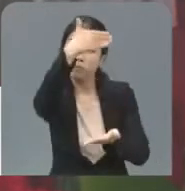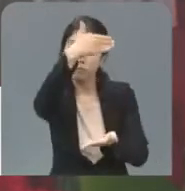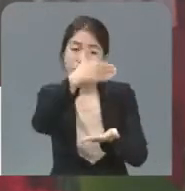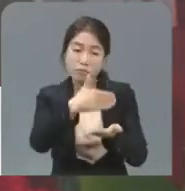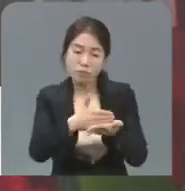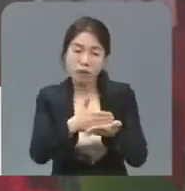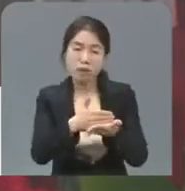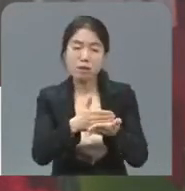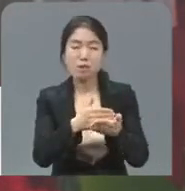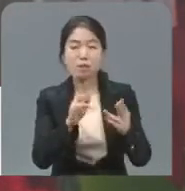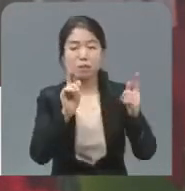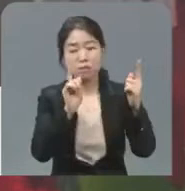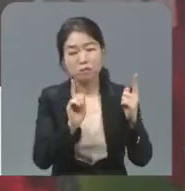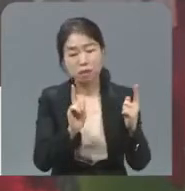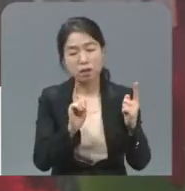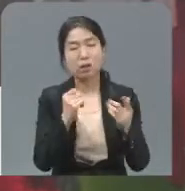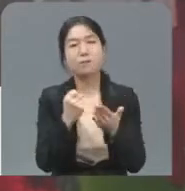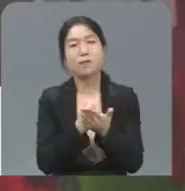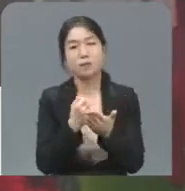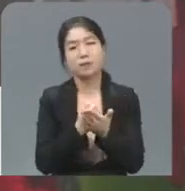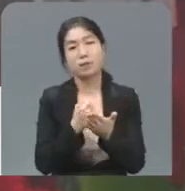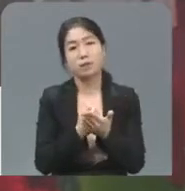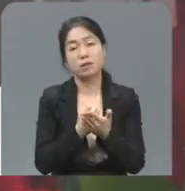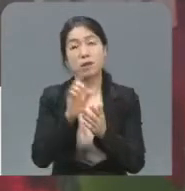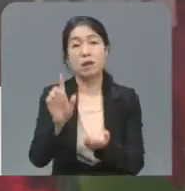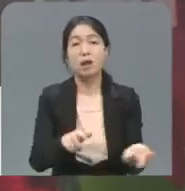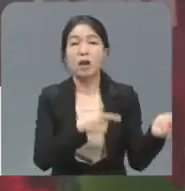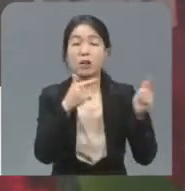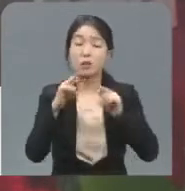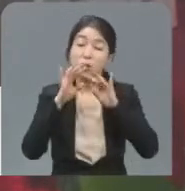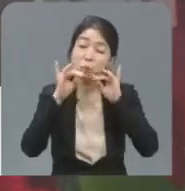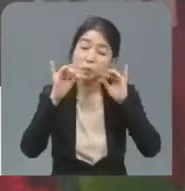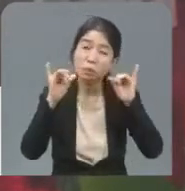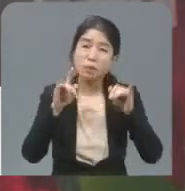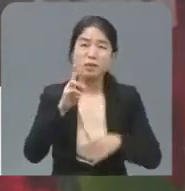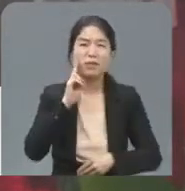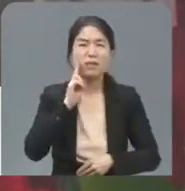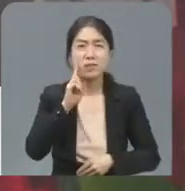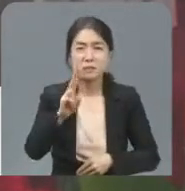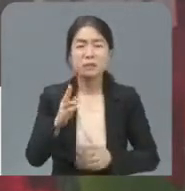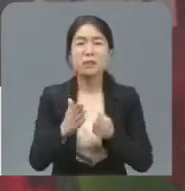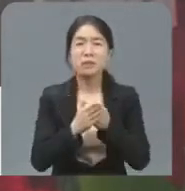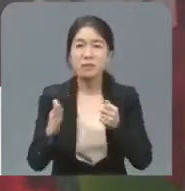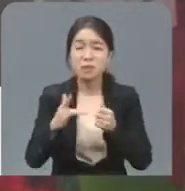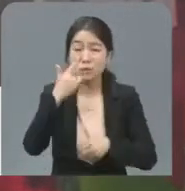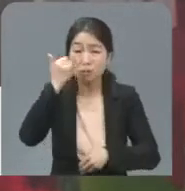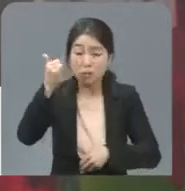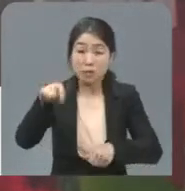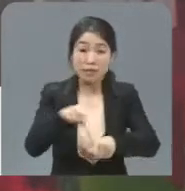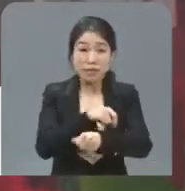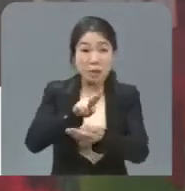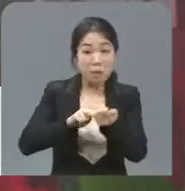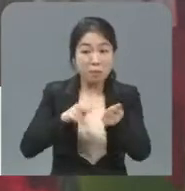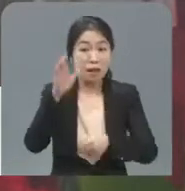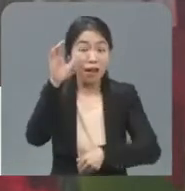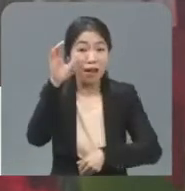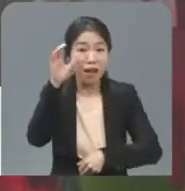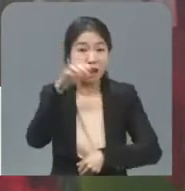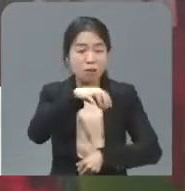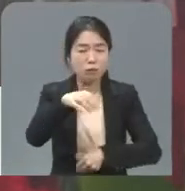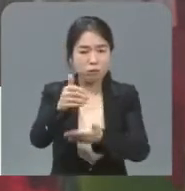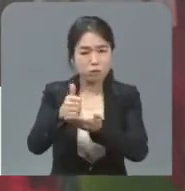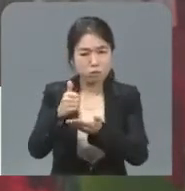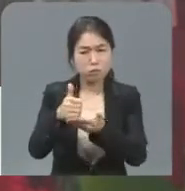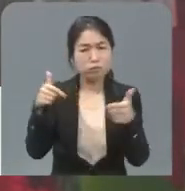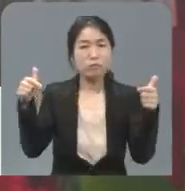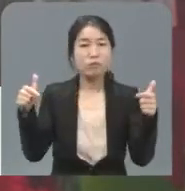두고 아쉬움을 달래야만 했습니다. 종일 미세먼지까지 기승을 부려 어버이날 특수를 기대했던 곳들도 손님들의